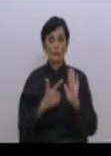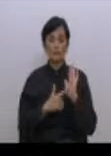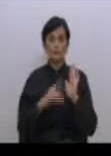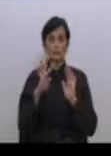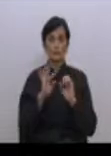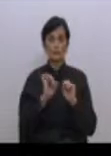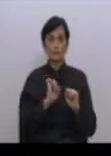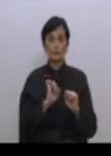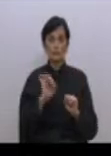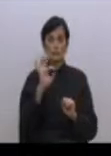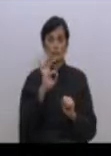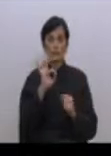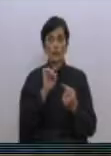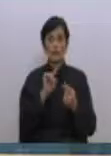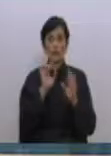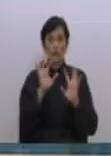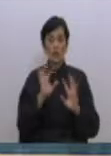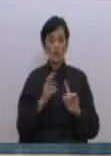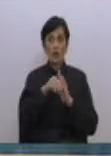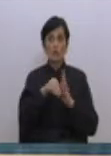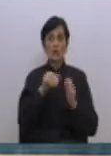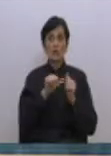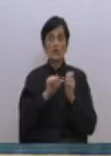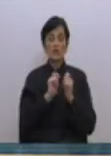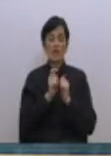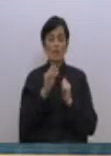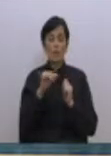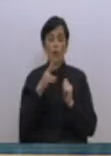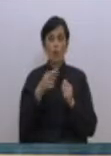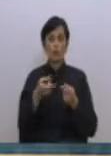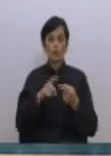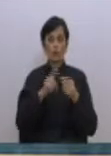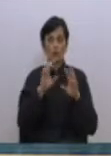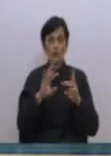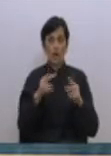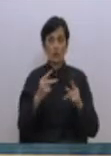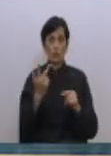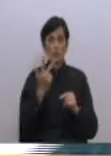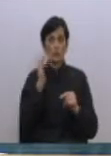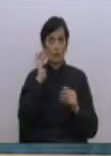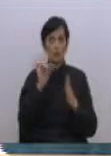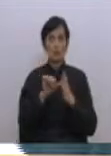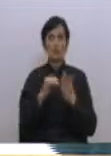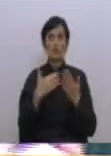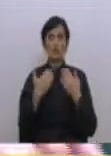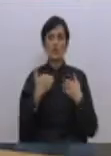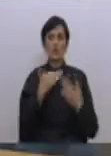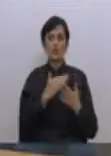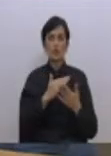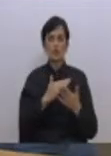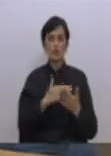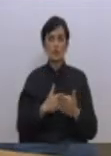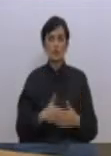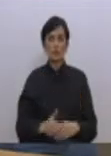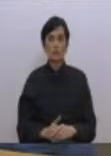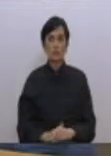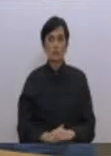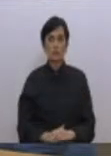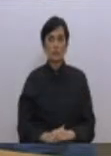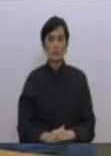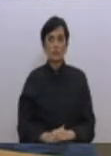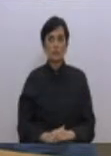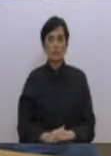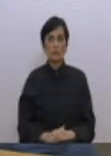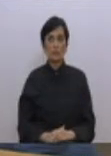Samozat Trametim Mohre, nu uitați să ne canonii mei sunt măsurat mirebuli, debi și să-i canonii sunt măsurat tot ce ar tot kenchiscos regim.